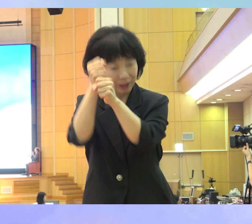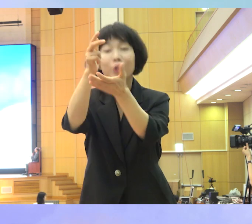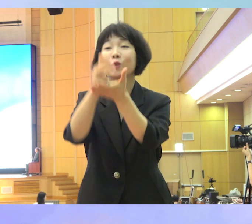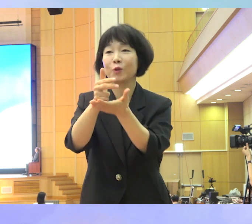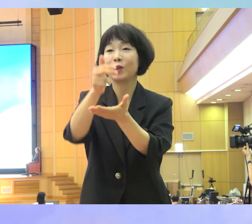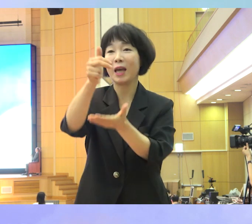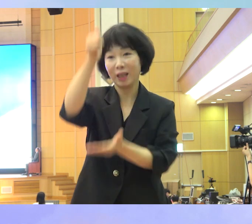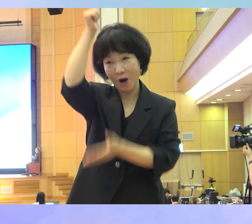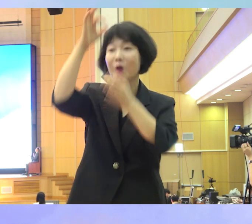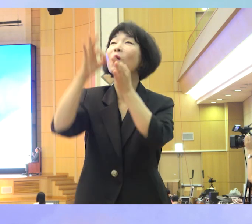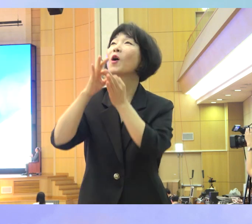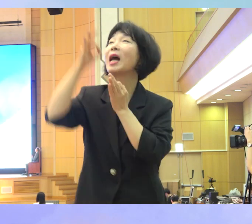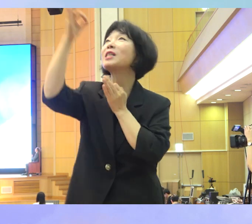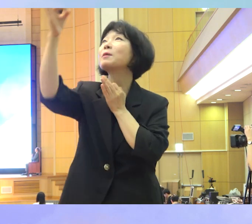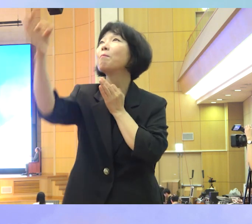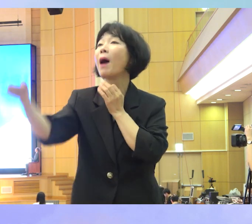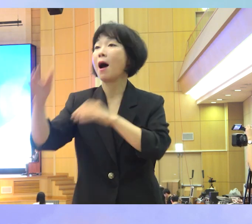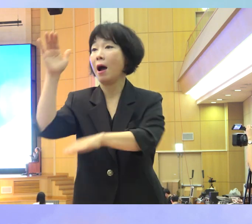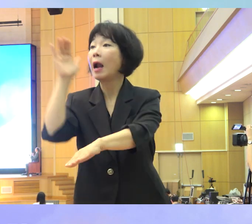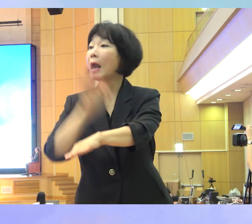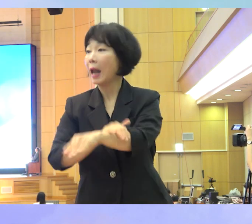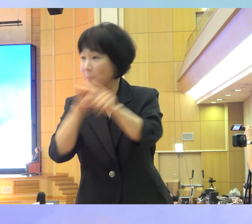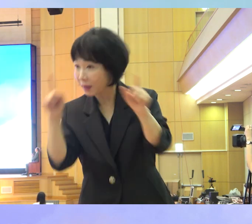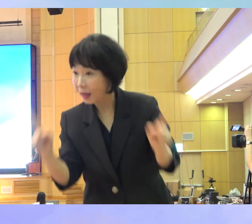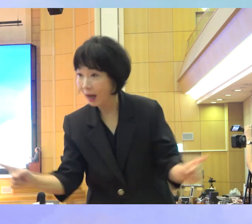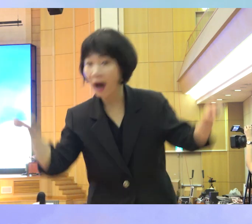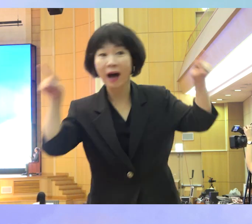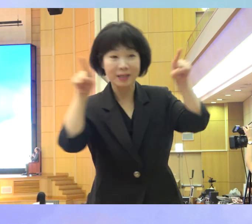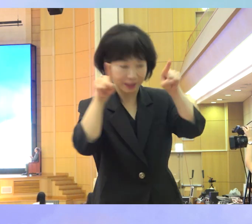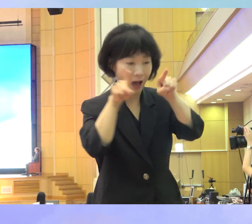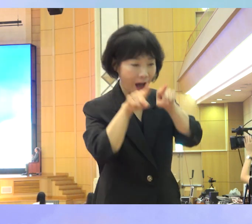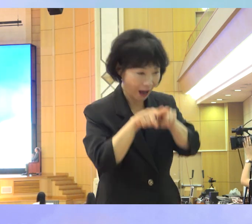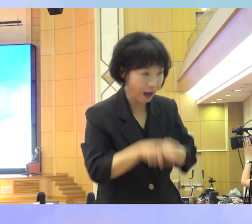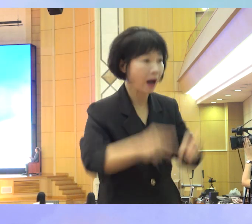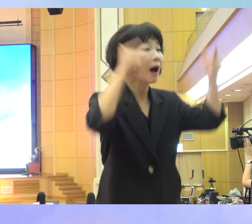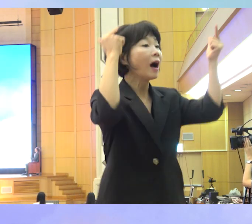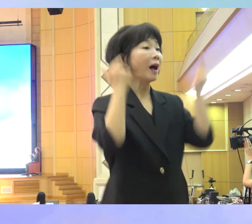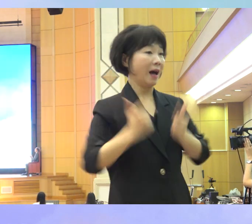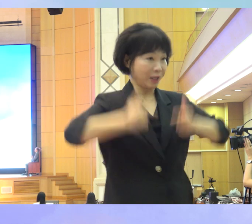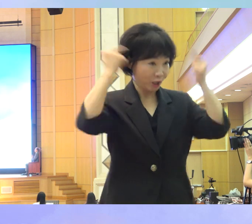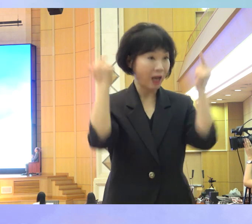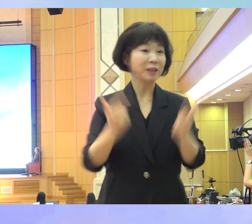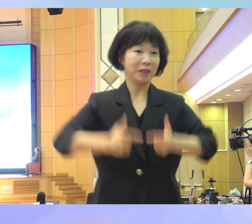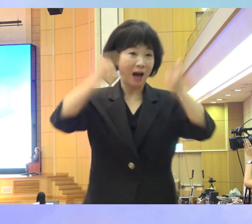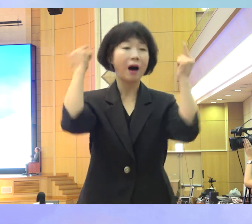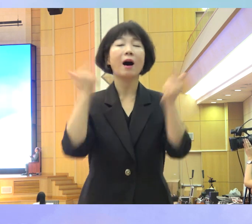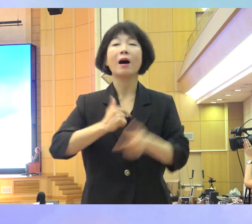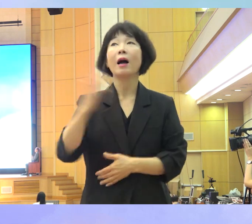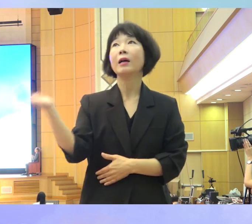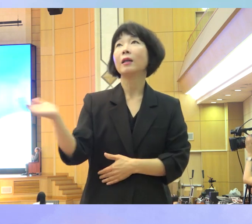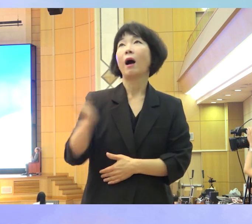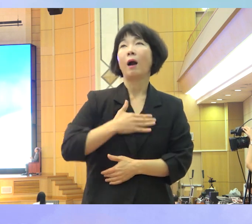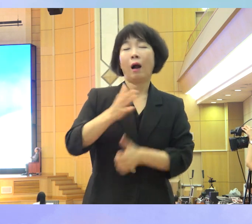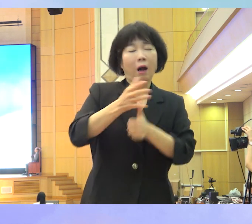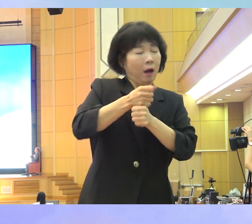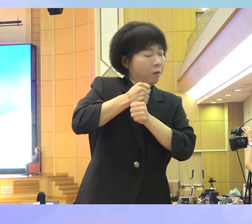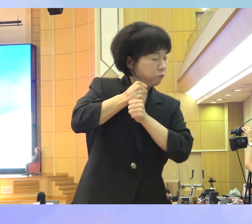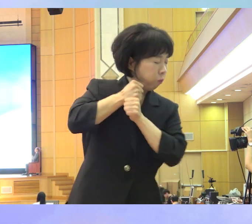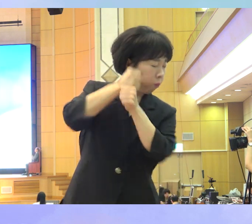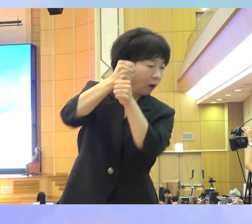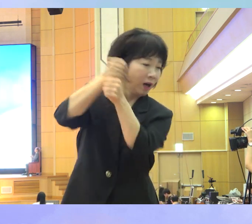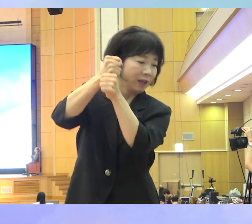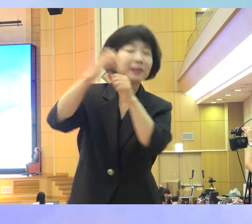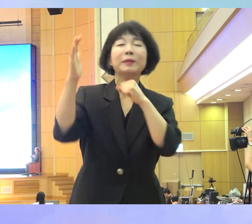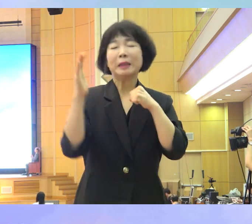바르지에 주의 영원하신 발 함께하사 항상 나를